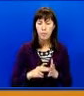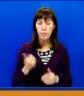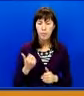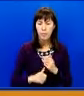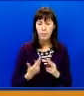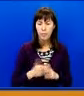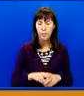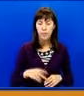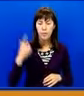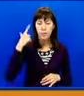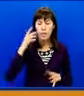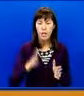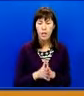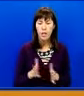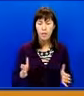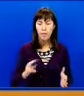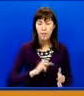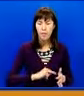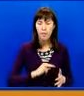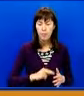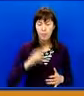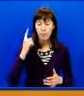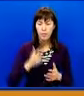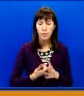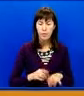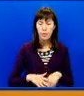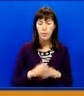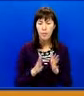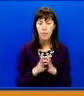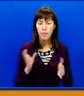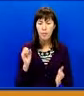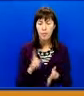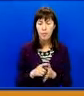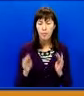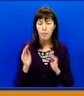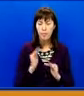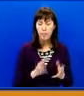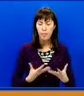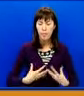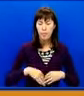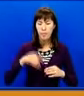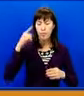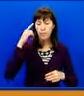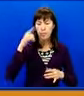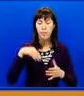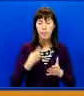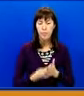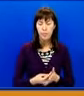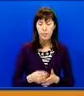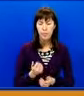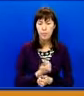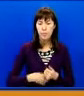каждый из которых подразумевает огромный пласт работы. Уверен, что новые масштабные задачи модернизации общественного сознания, поставленные